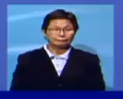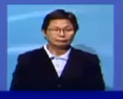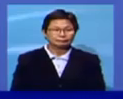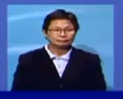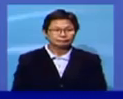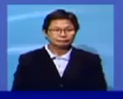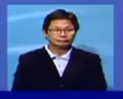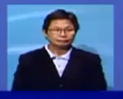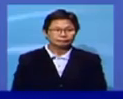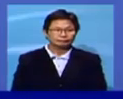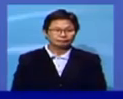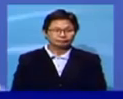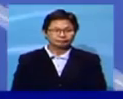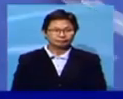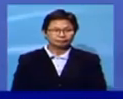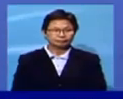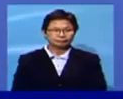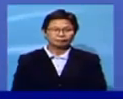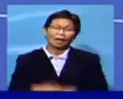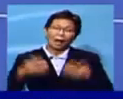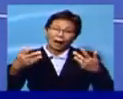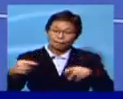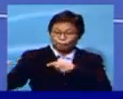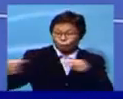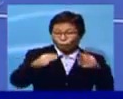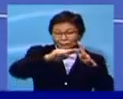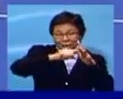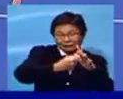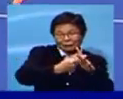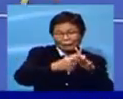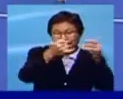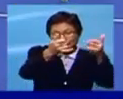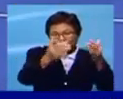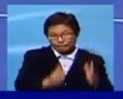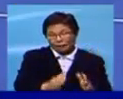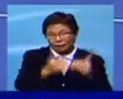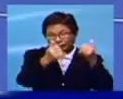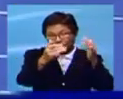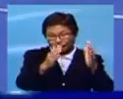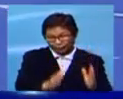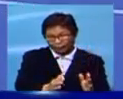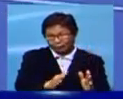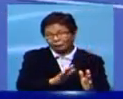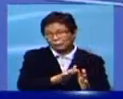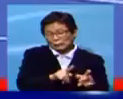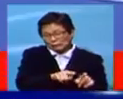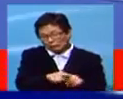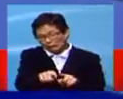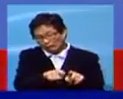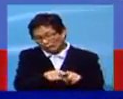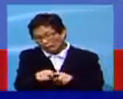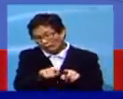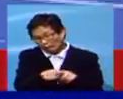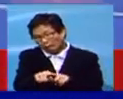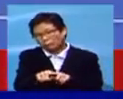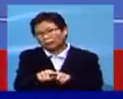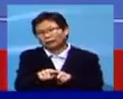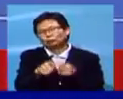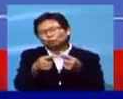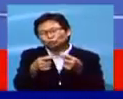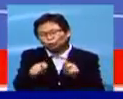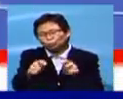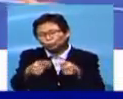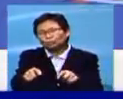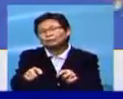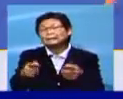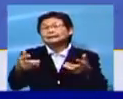lalu sebbaik perlawanan dimulakan anak buah Stepen Van Husen terus mengasak ke kubu lawan dengan beberapa percubaan